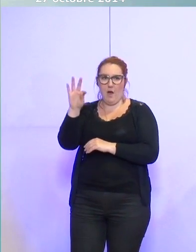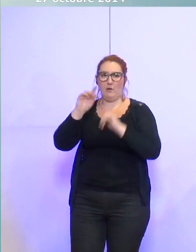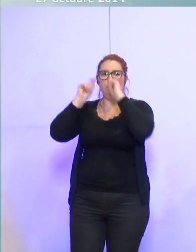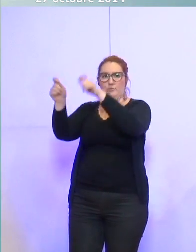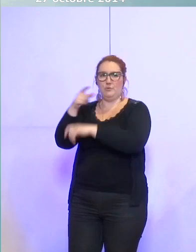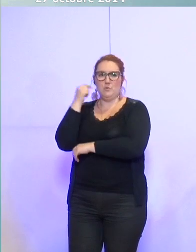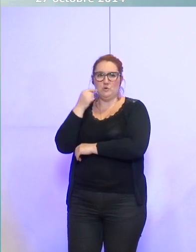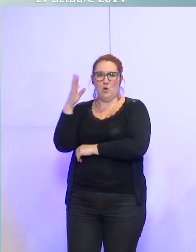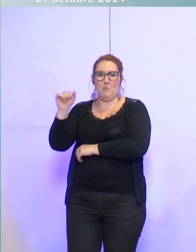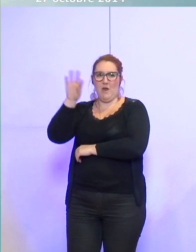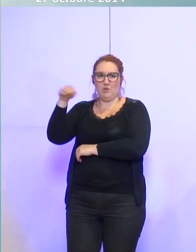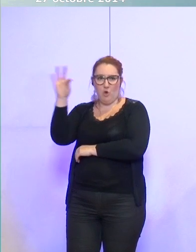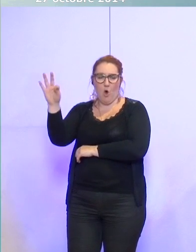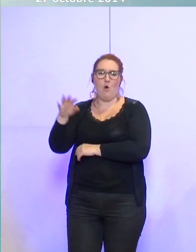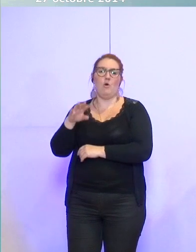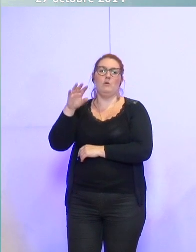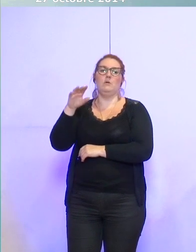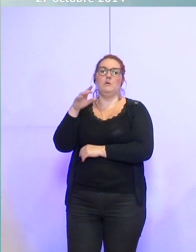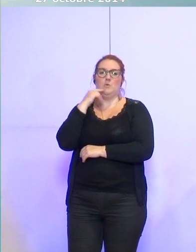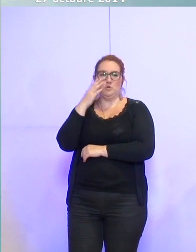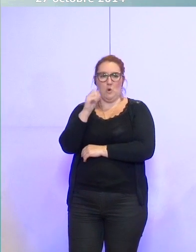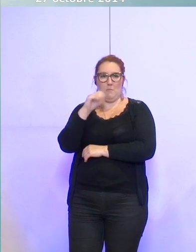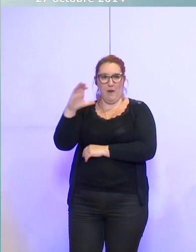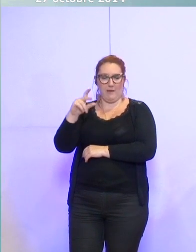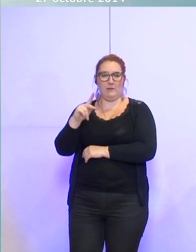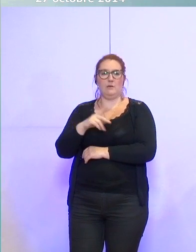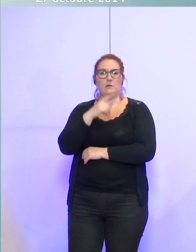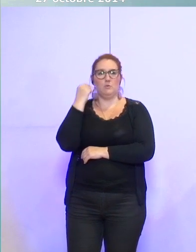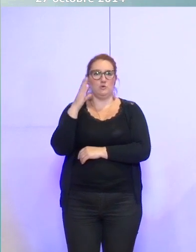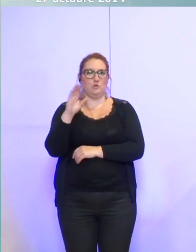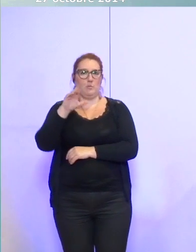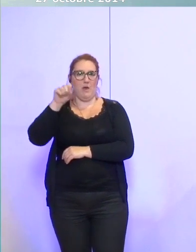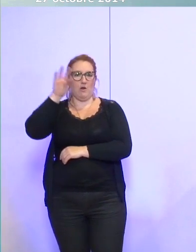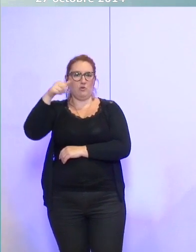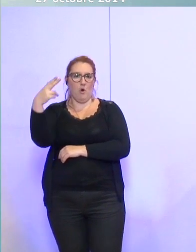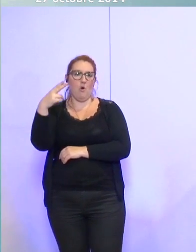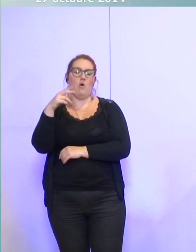soirée. Antoine Bach, Olivier Bertrand,